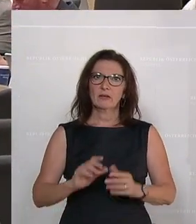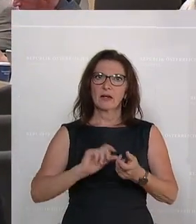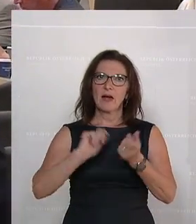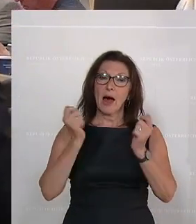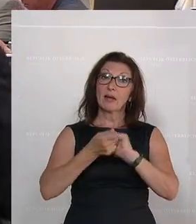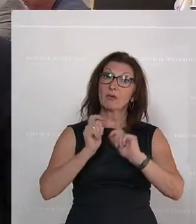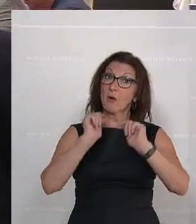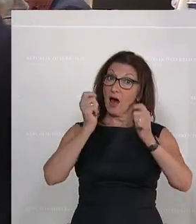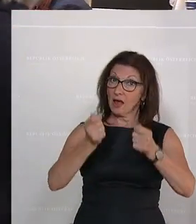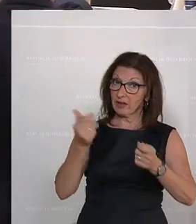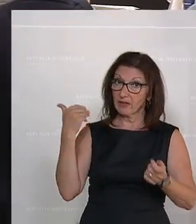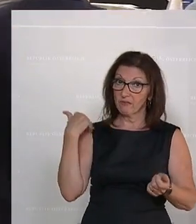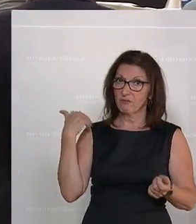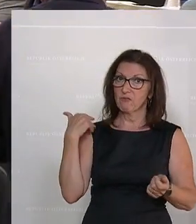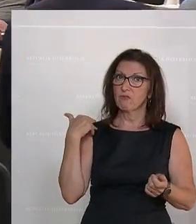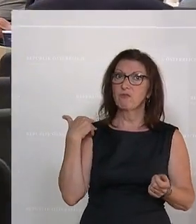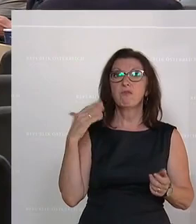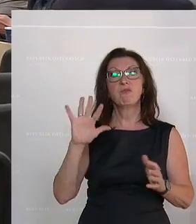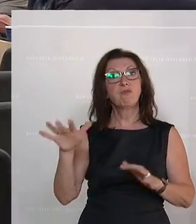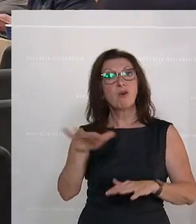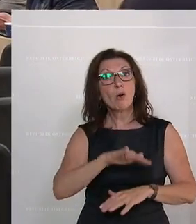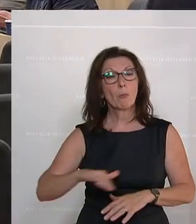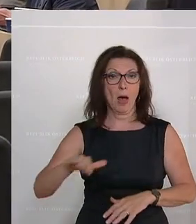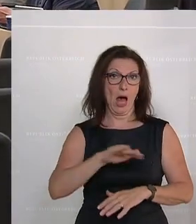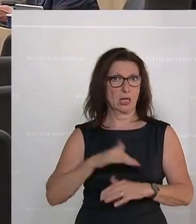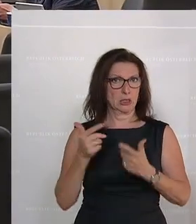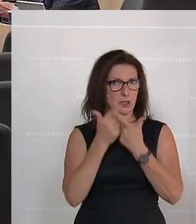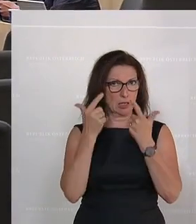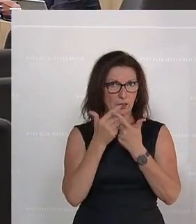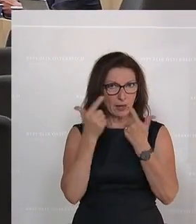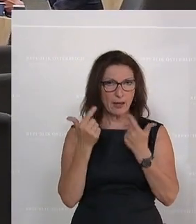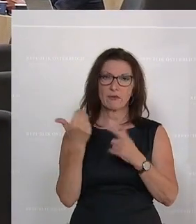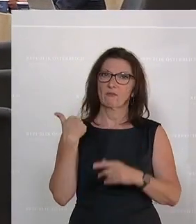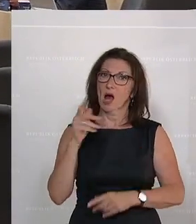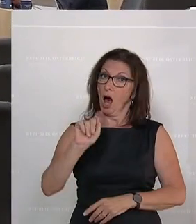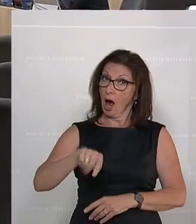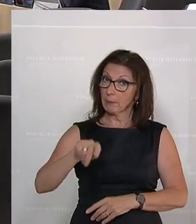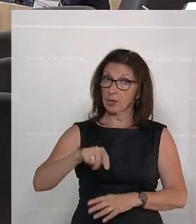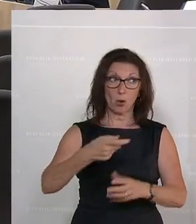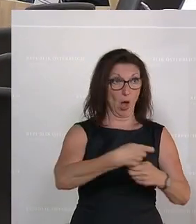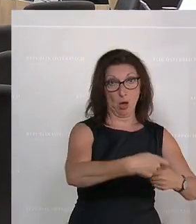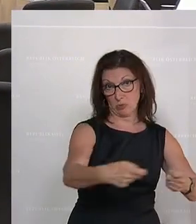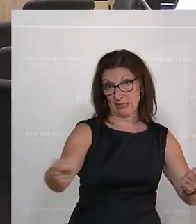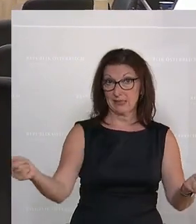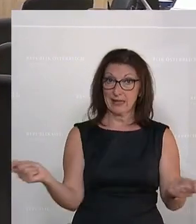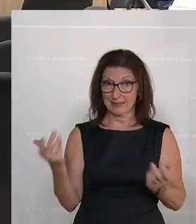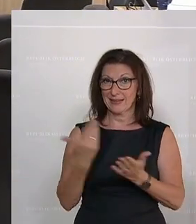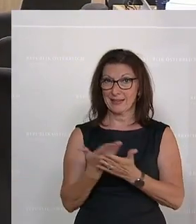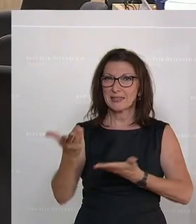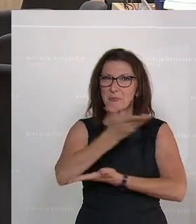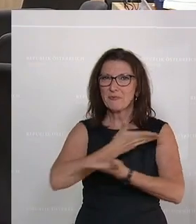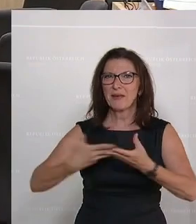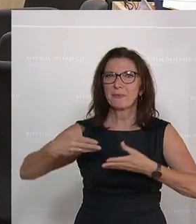richtig den klima bonus höher auszubezahlen meint er und er weist die kritik der opposition zurück dass es nicht nur einmalzahlungen